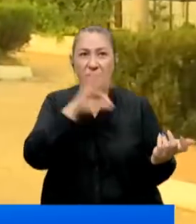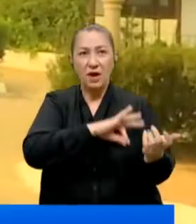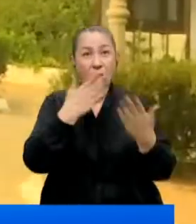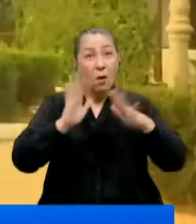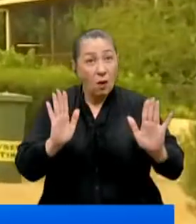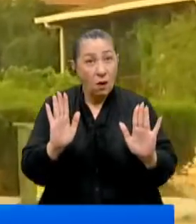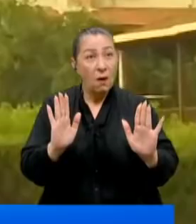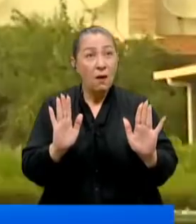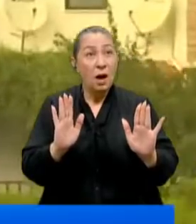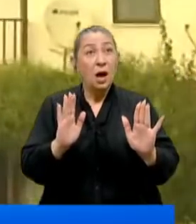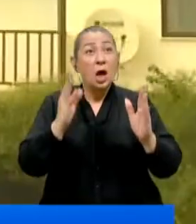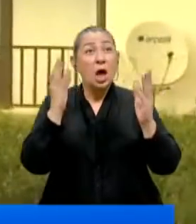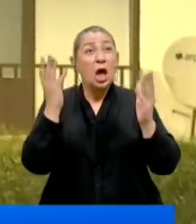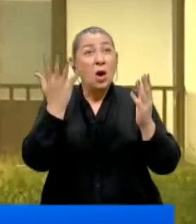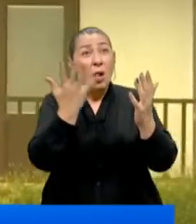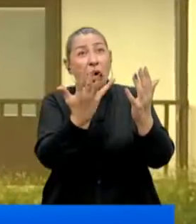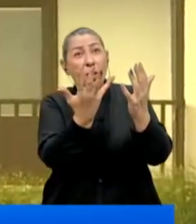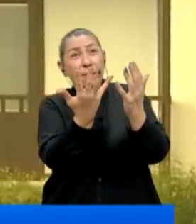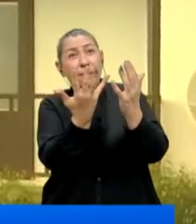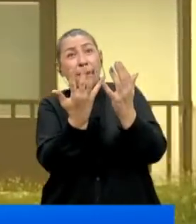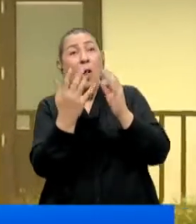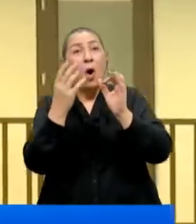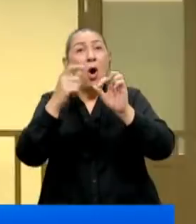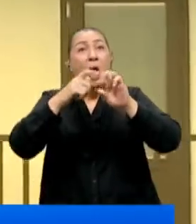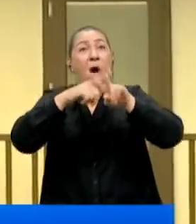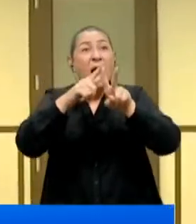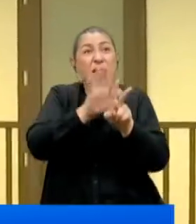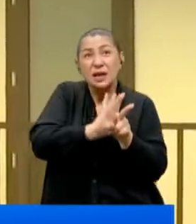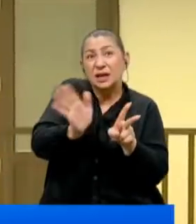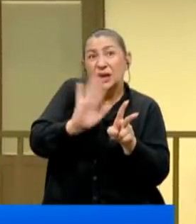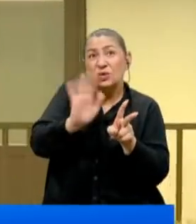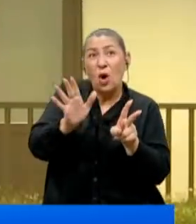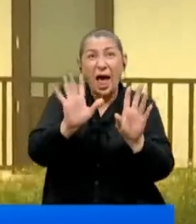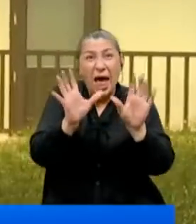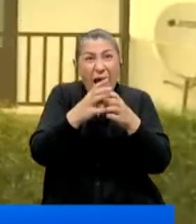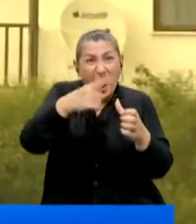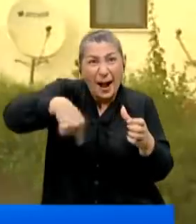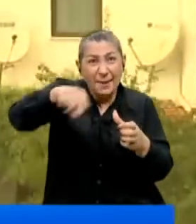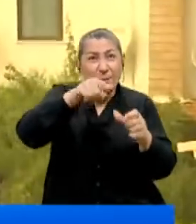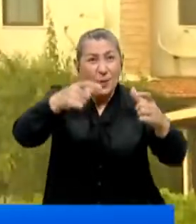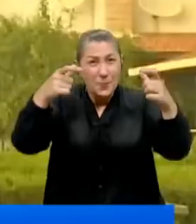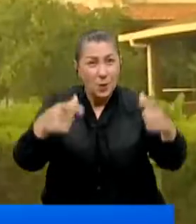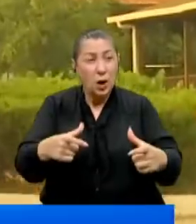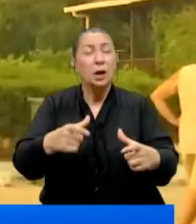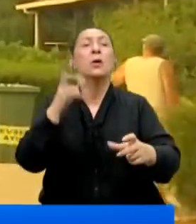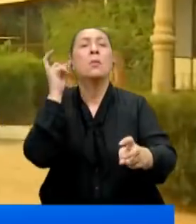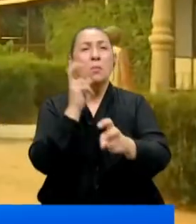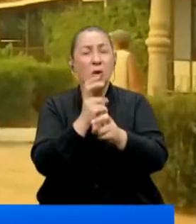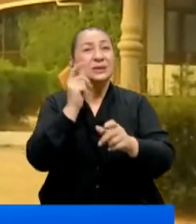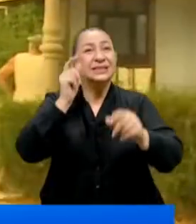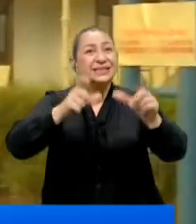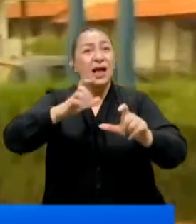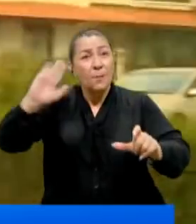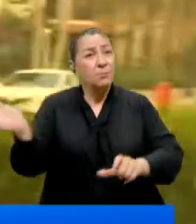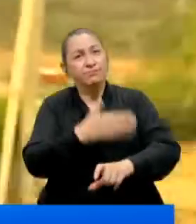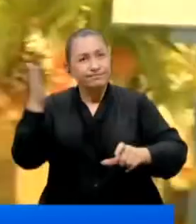yaramadı. İyice aşağıya ve hatta Ören tarafına doğru gidiyor ve şu an ekipler bu bölgeyi boşaltıyor